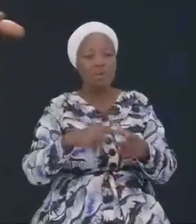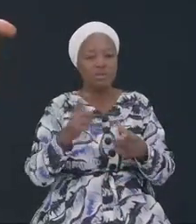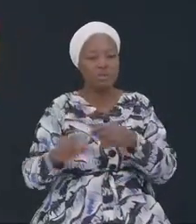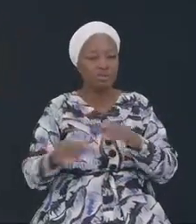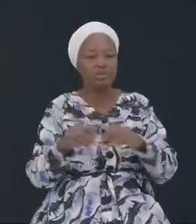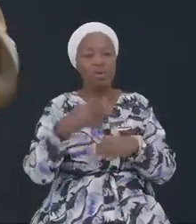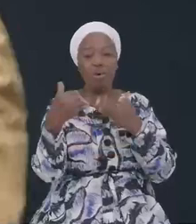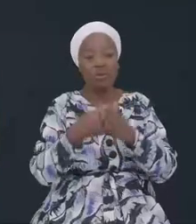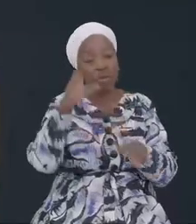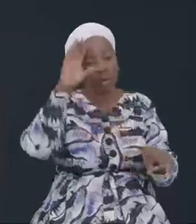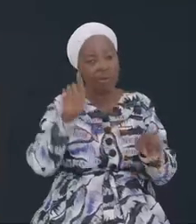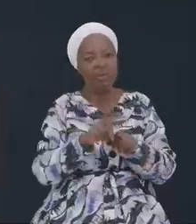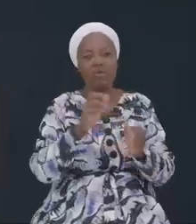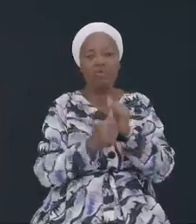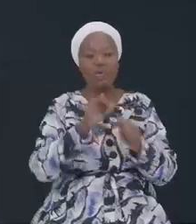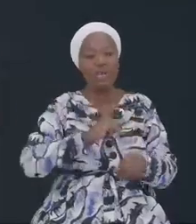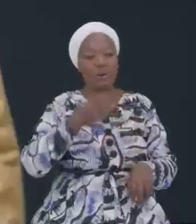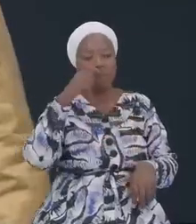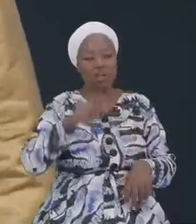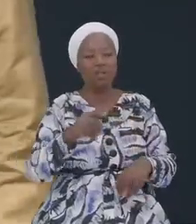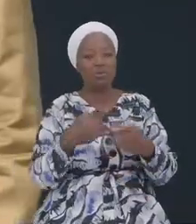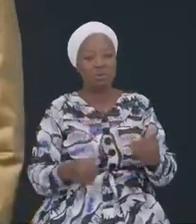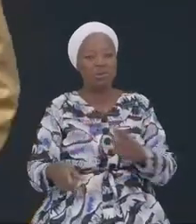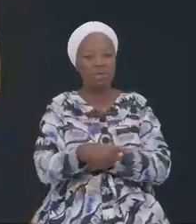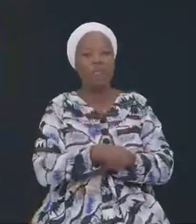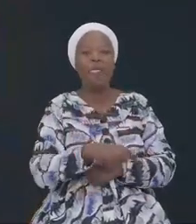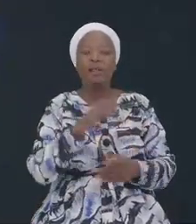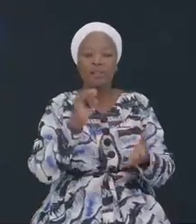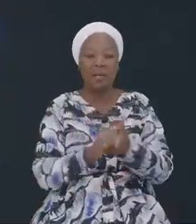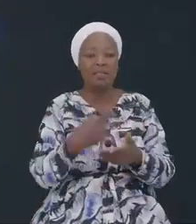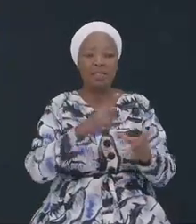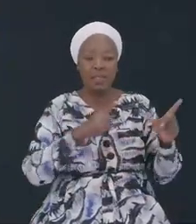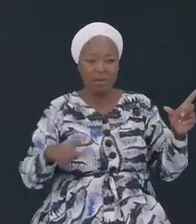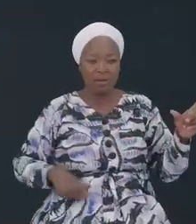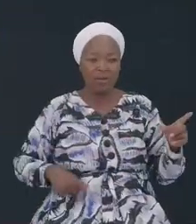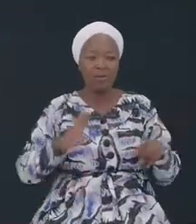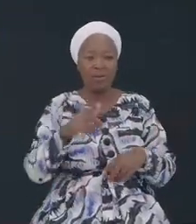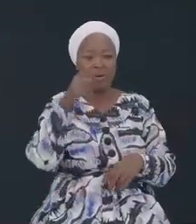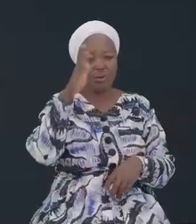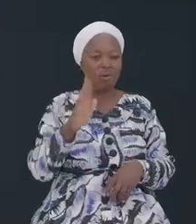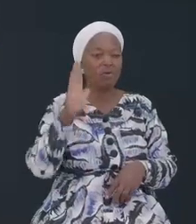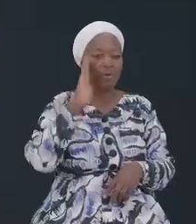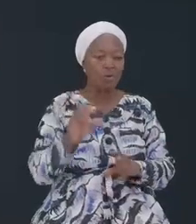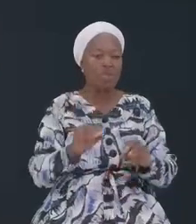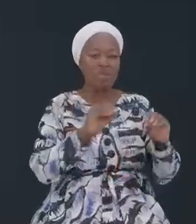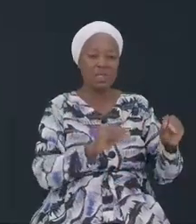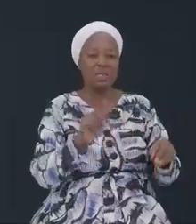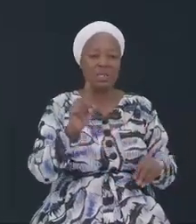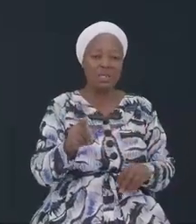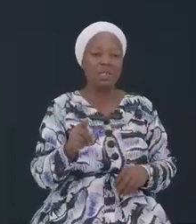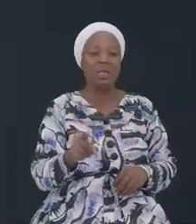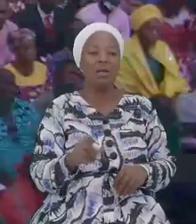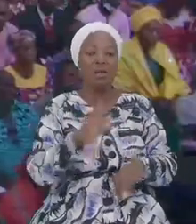ces commandements que je te prescris aujourd'hui, l'Éternel ton Dieu te donnera la